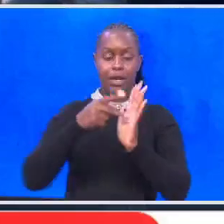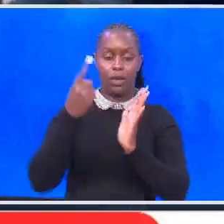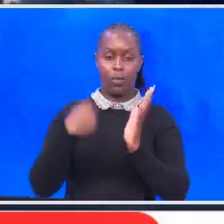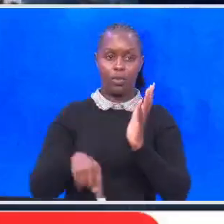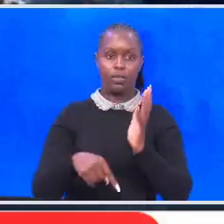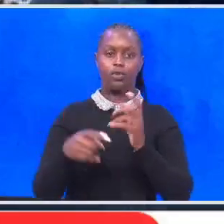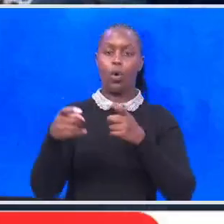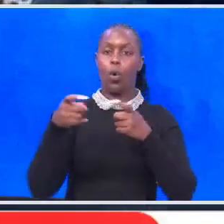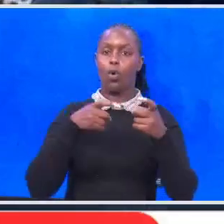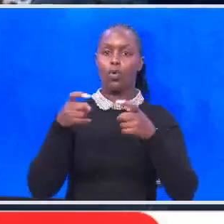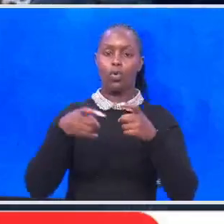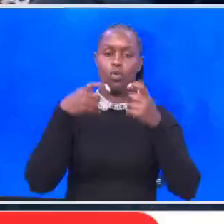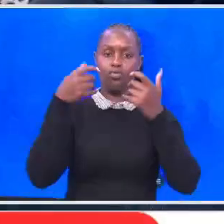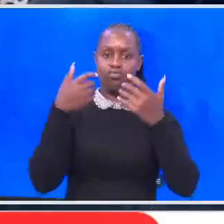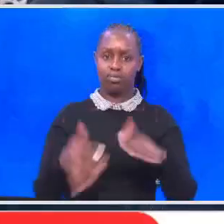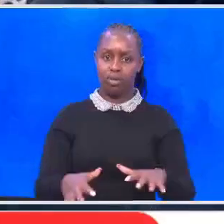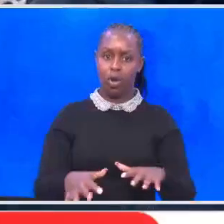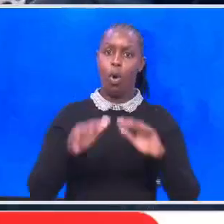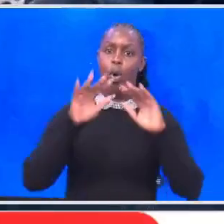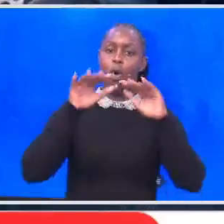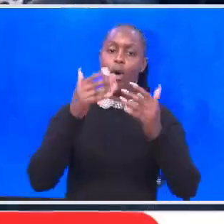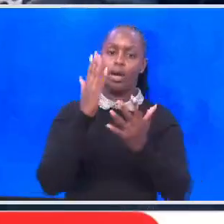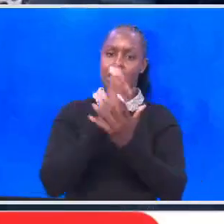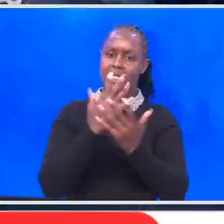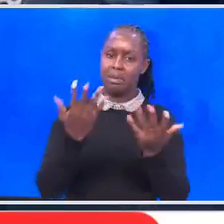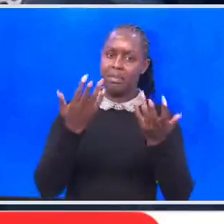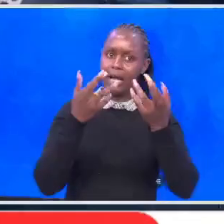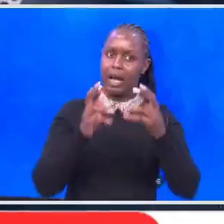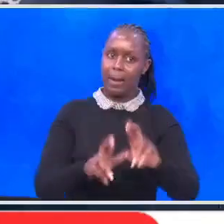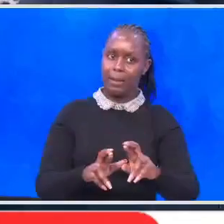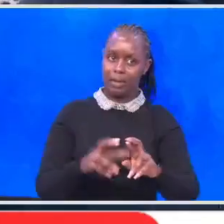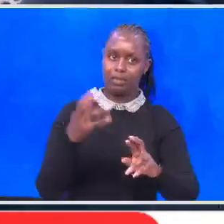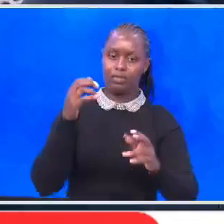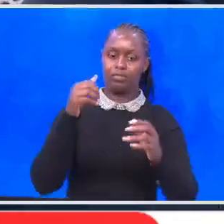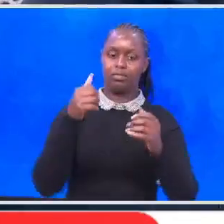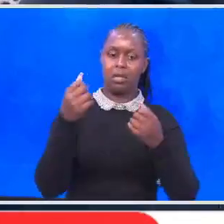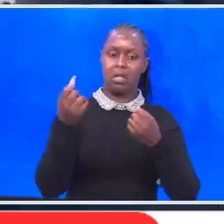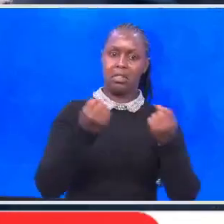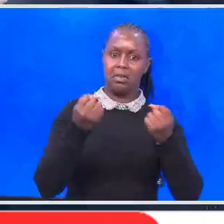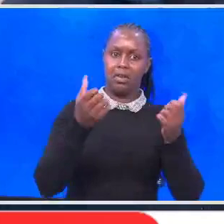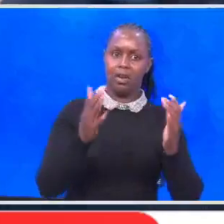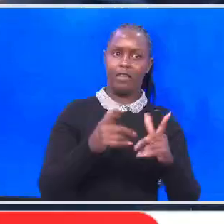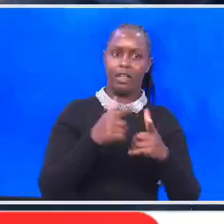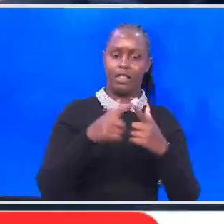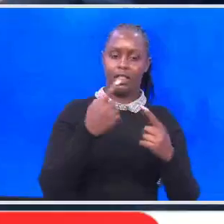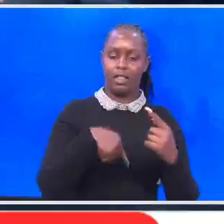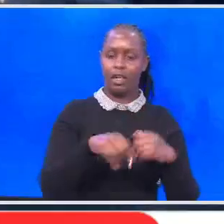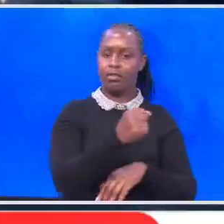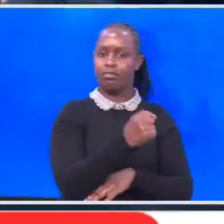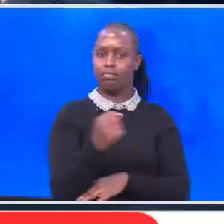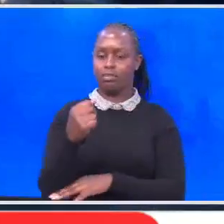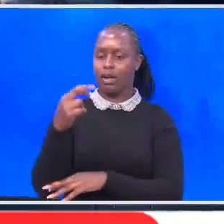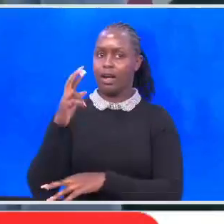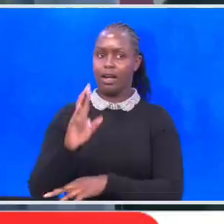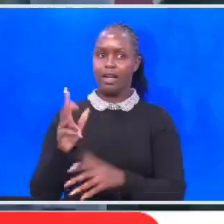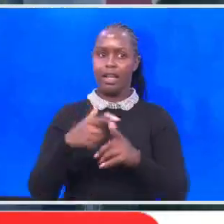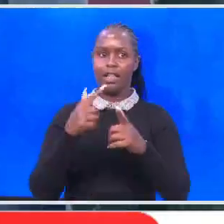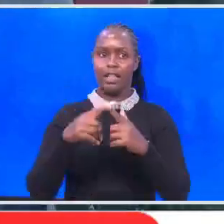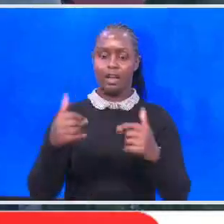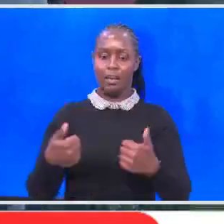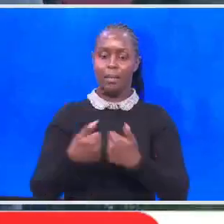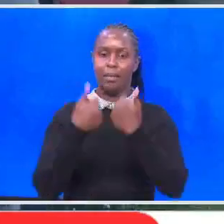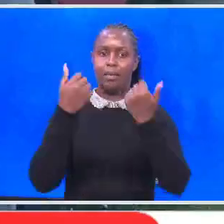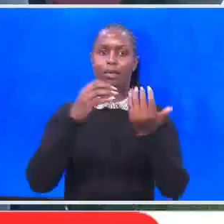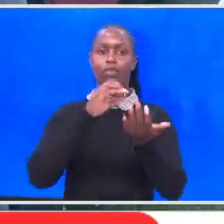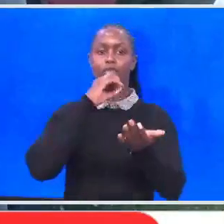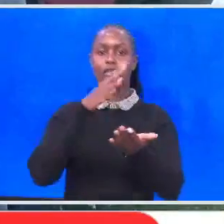control ama something else ilifanyika ndio driver akaweza kuja upande wa right na tukakuwa na head-on collision.